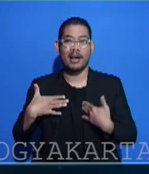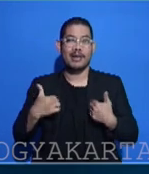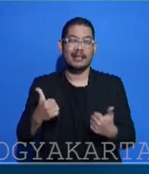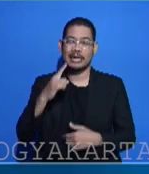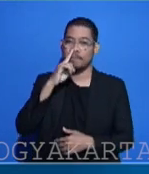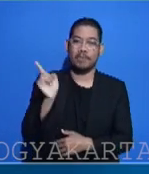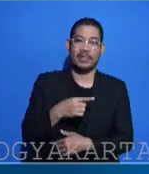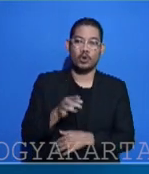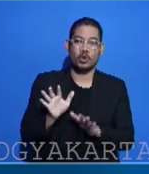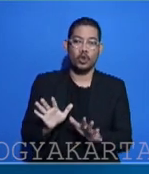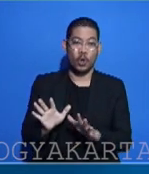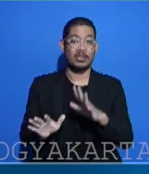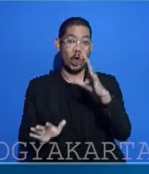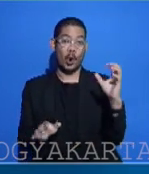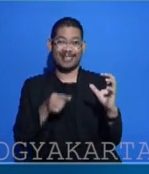ini